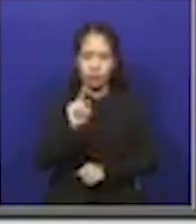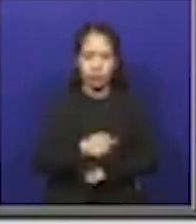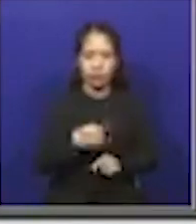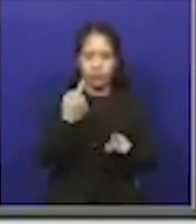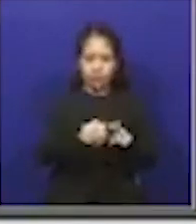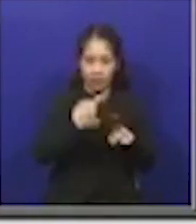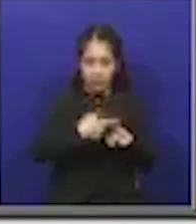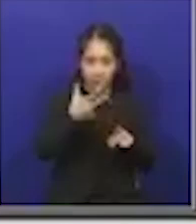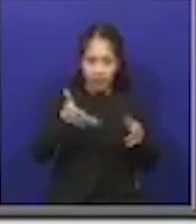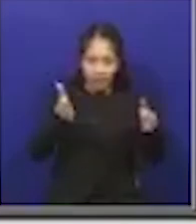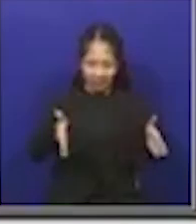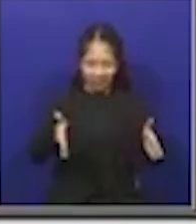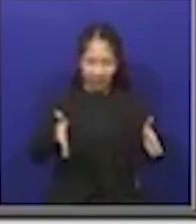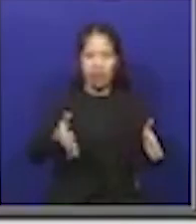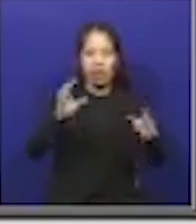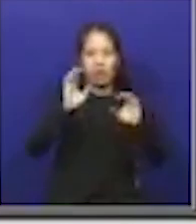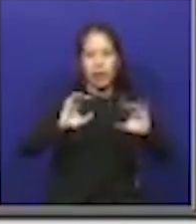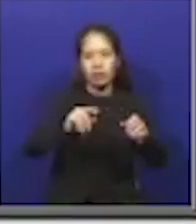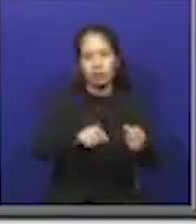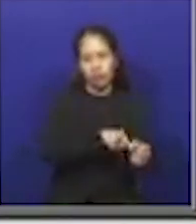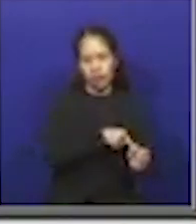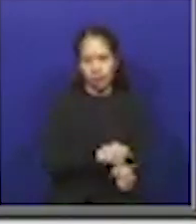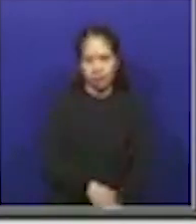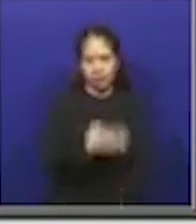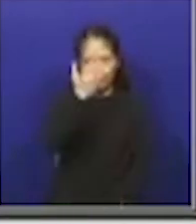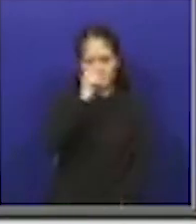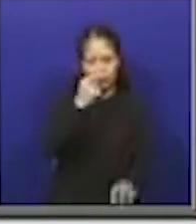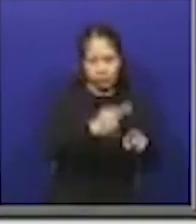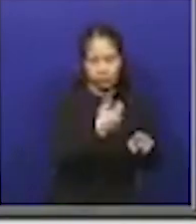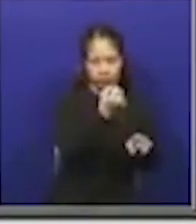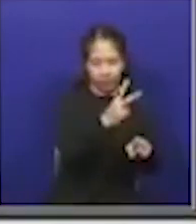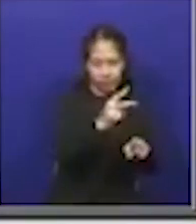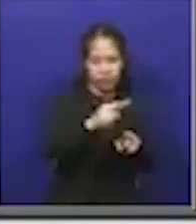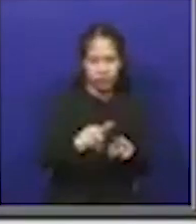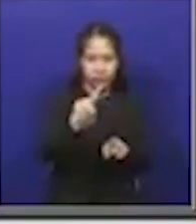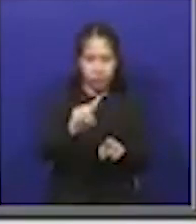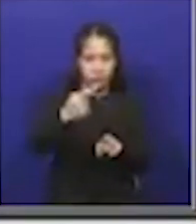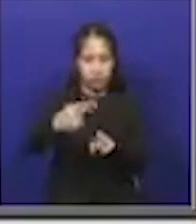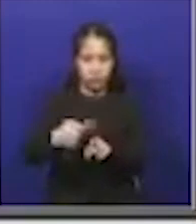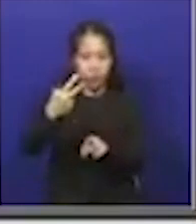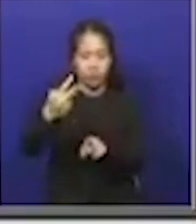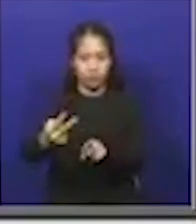เดือนรัฐบาลช้าไปฮะธันวาต่อมกรามกราต่อ